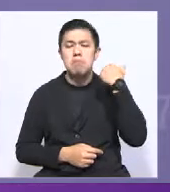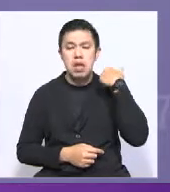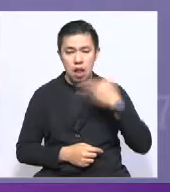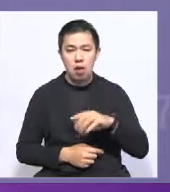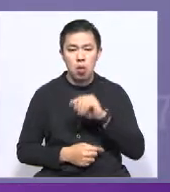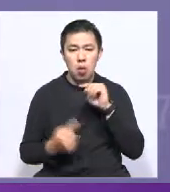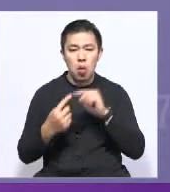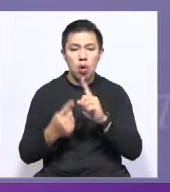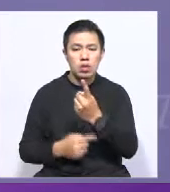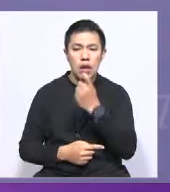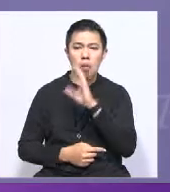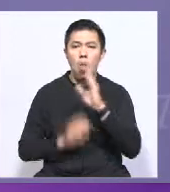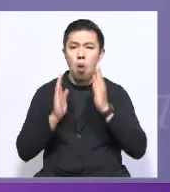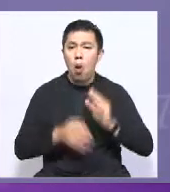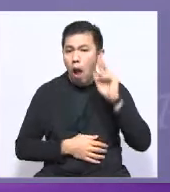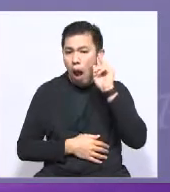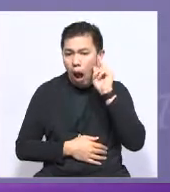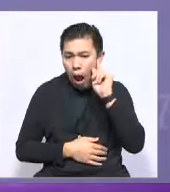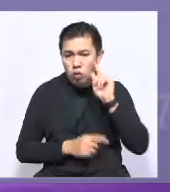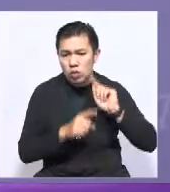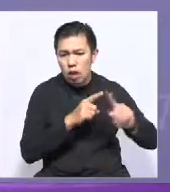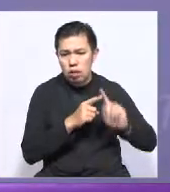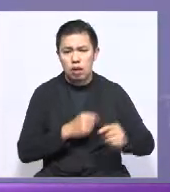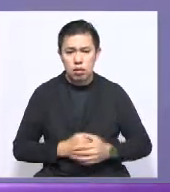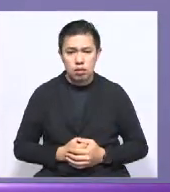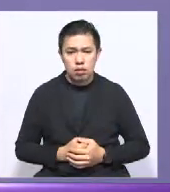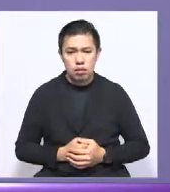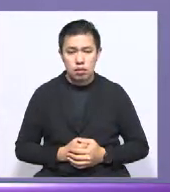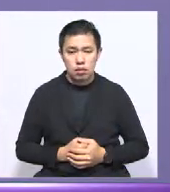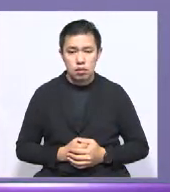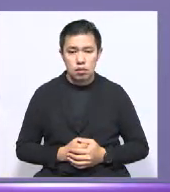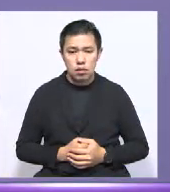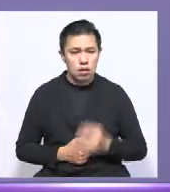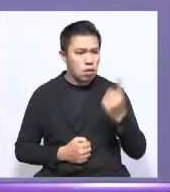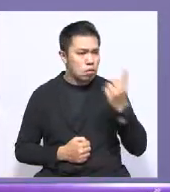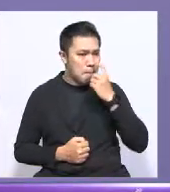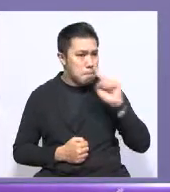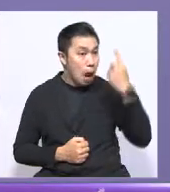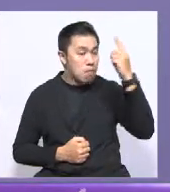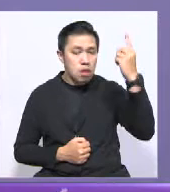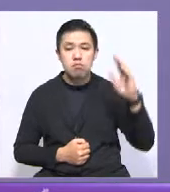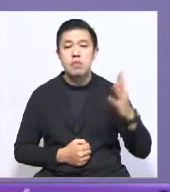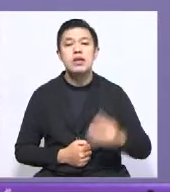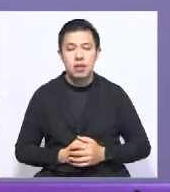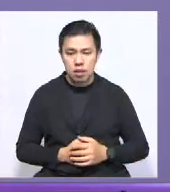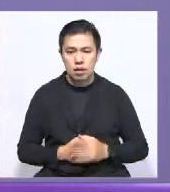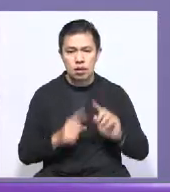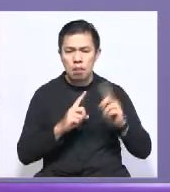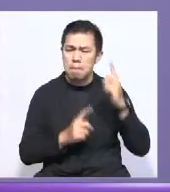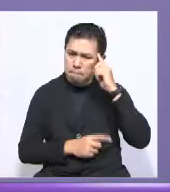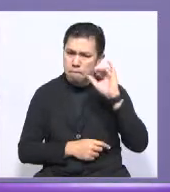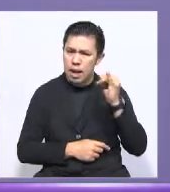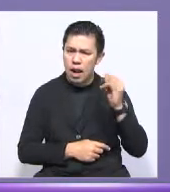แล้วจากคำถามของสื่อมวลชนไม่ค่อยมีคำถามใหม่แต่ส่วนใหญ่อาจจะเป็นไป